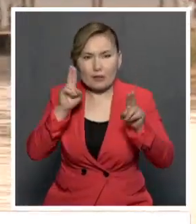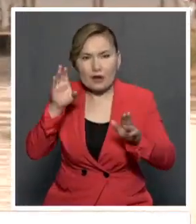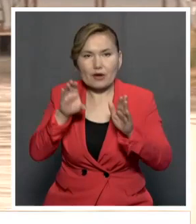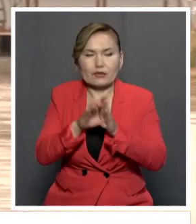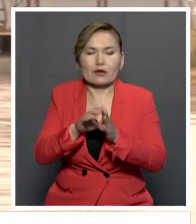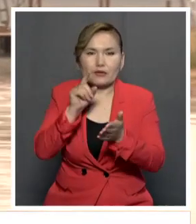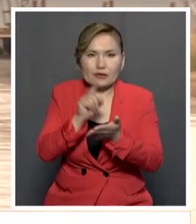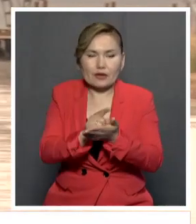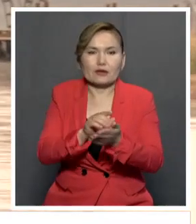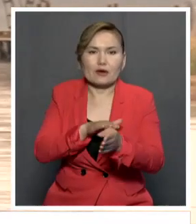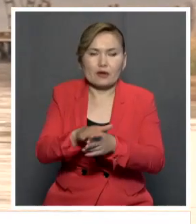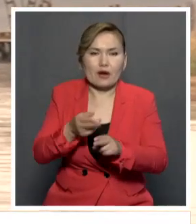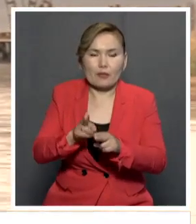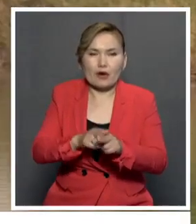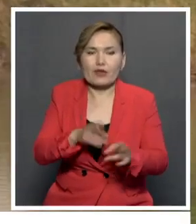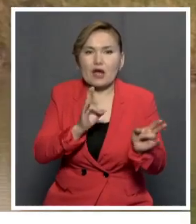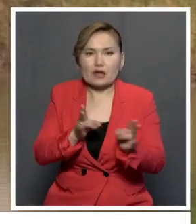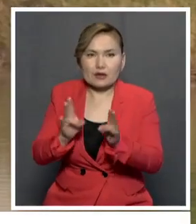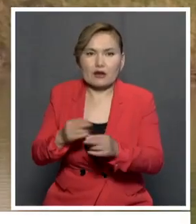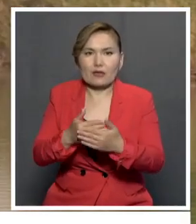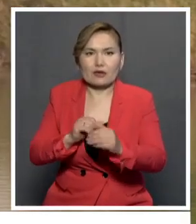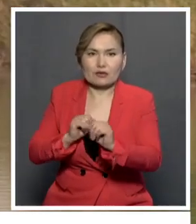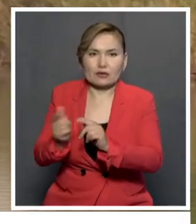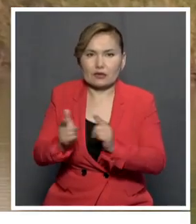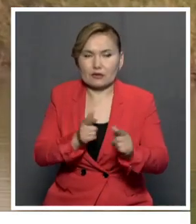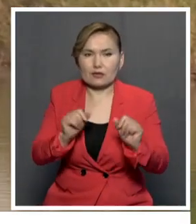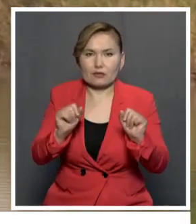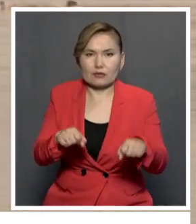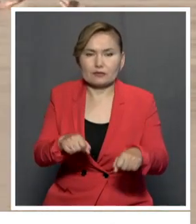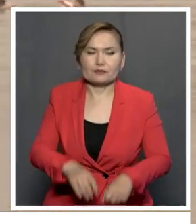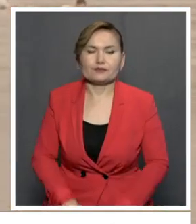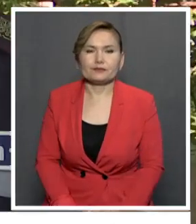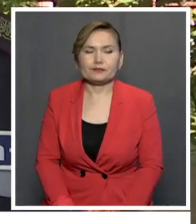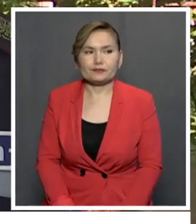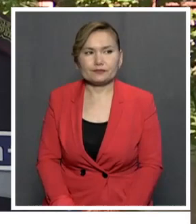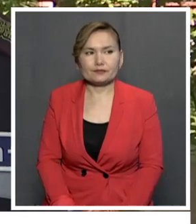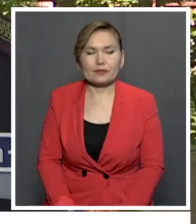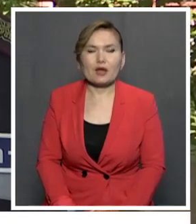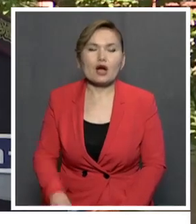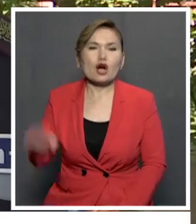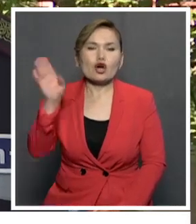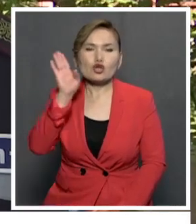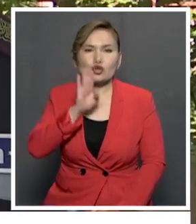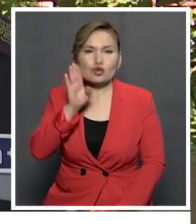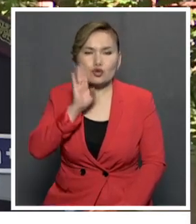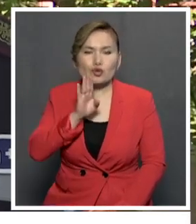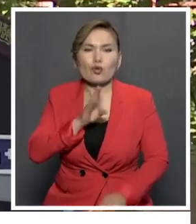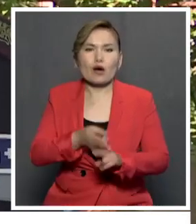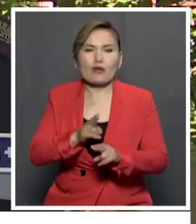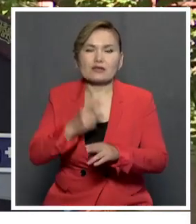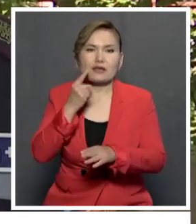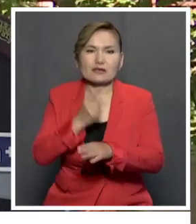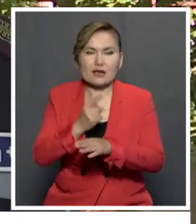сақтаған жағдайда ғана қайғылы жағдайлардың алдын аламыз, дейді мамандар. Суға рұқсат етілмеген жерлерде